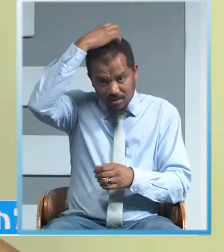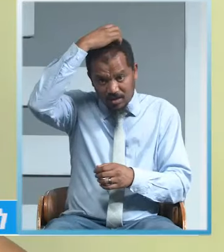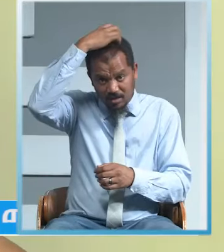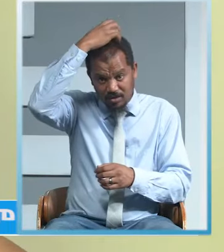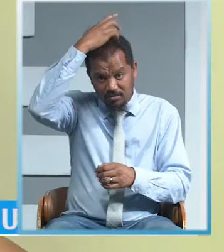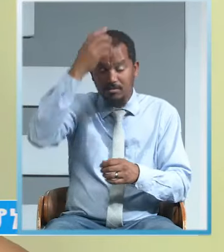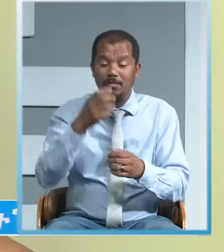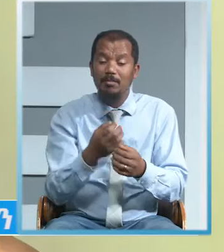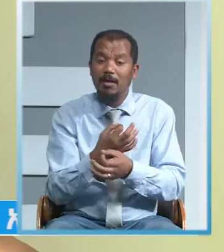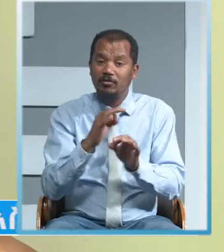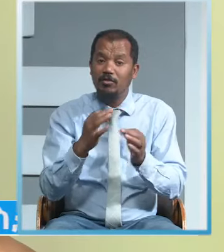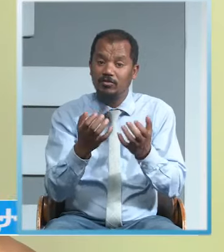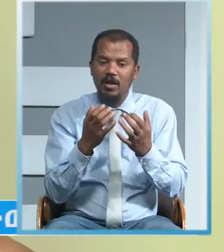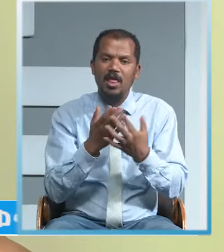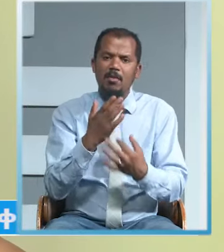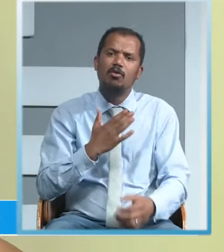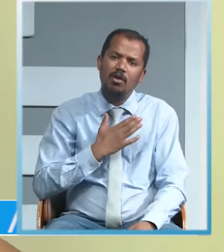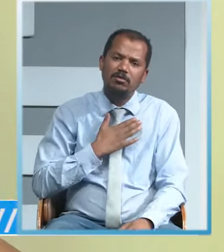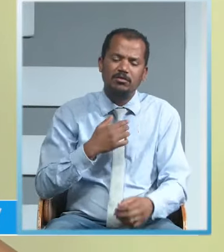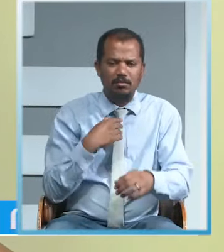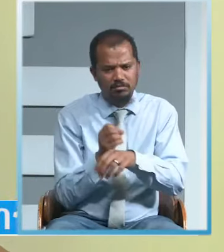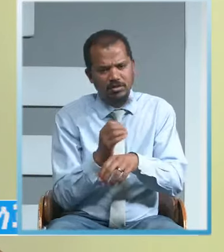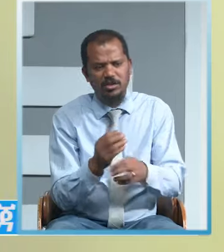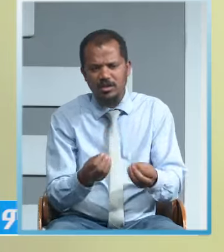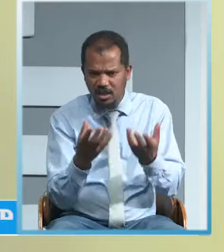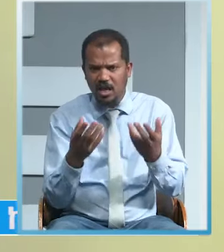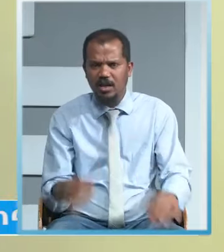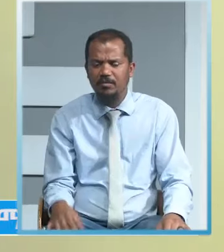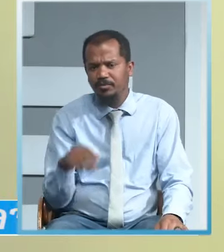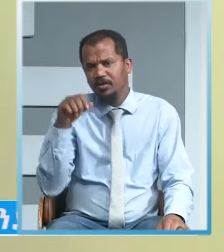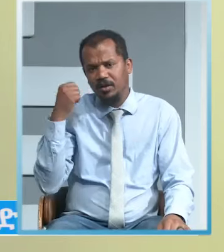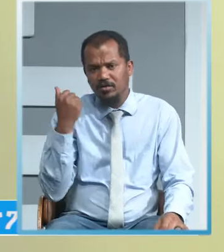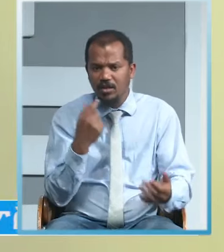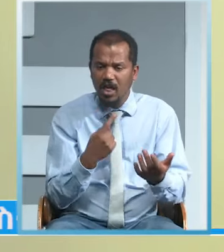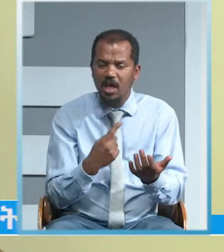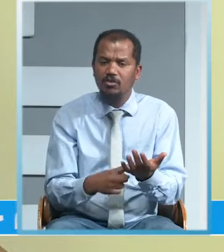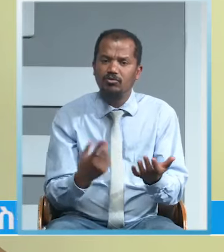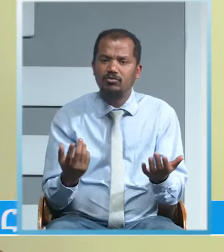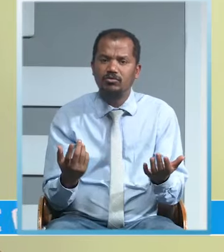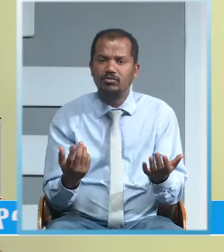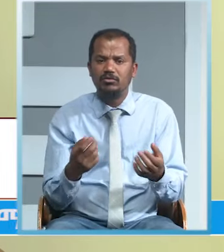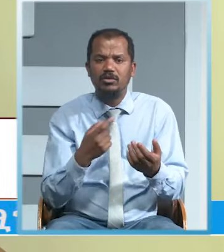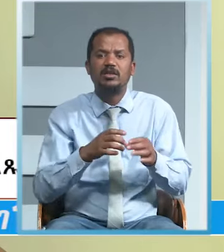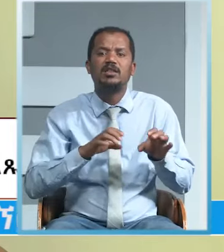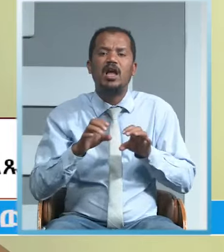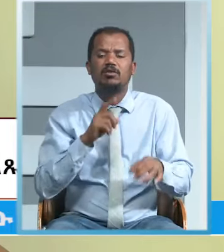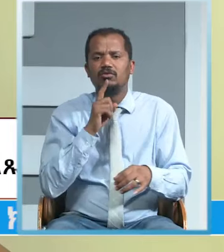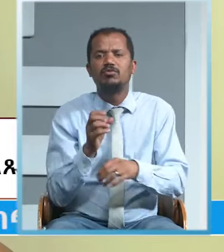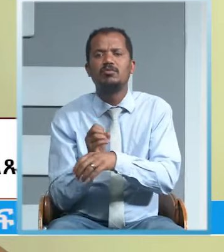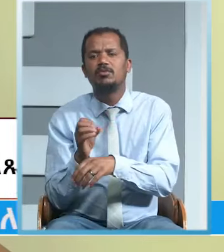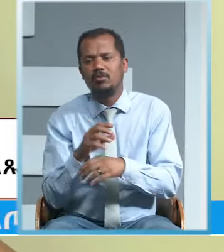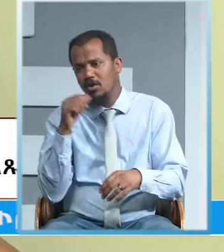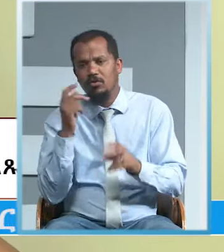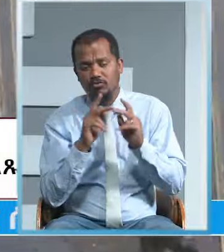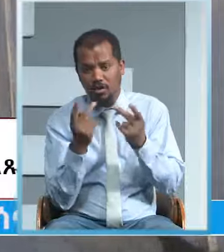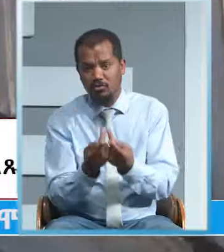ሲፈልግ የበኩላችንን ምክር እንሰጣለን እና ሌሎችም ይህንኑ እንዲያደርጉ ነው የምንመክረው፣ ሌሎች